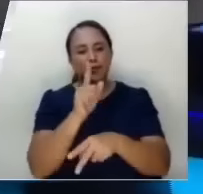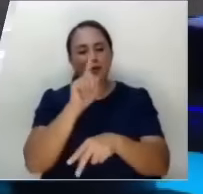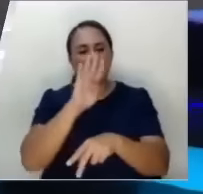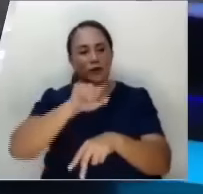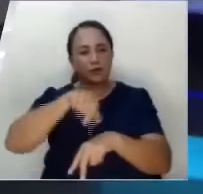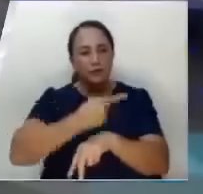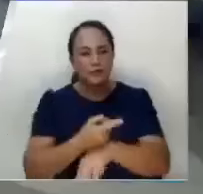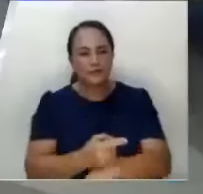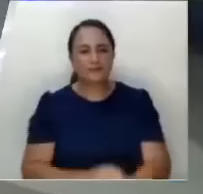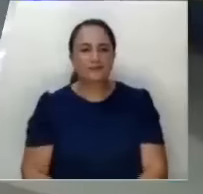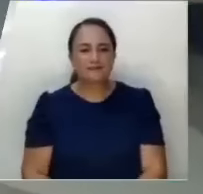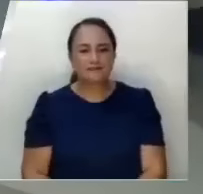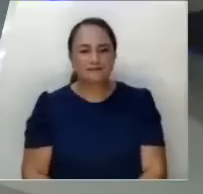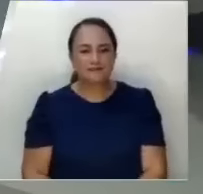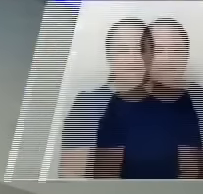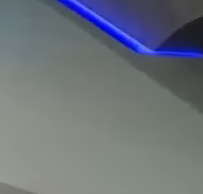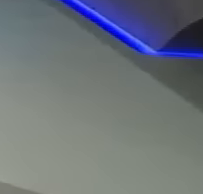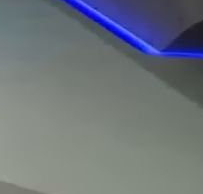oras.